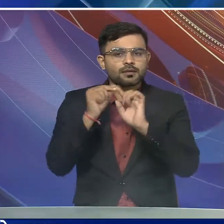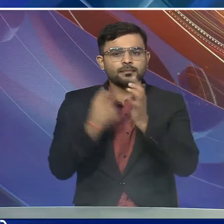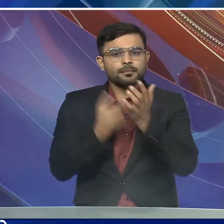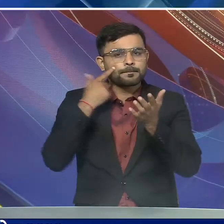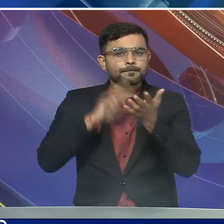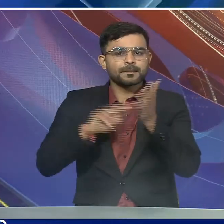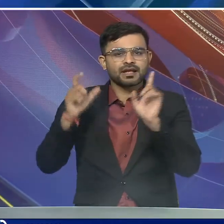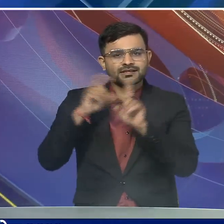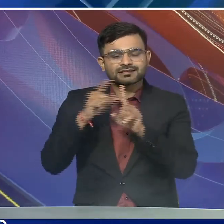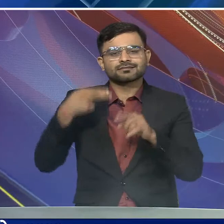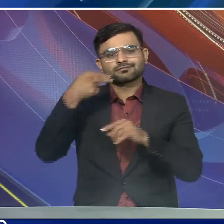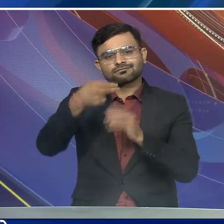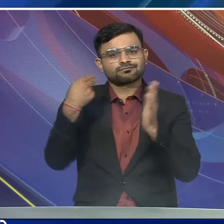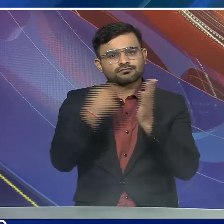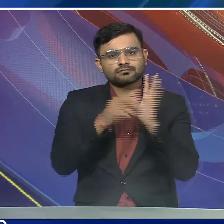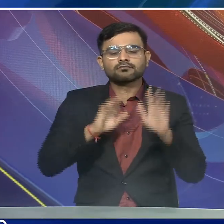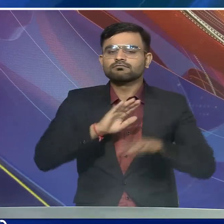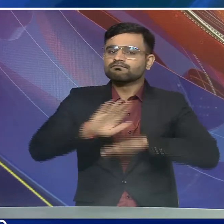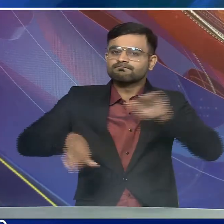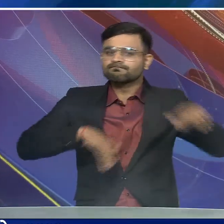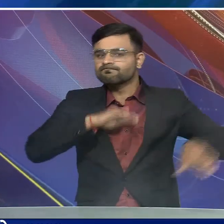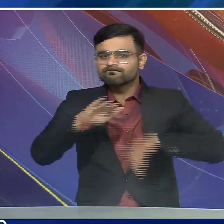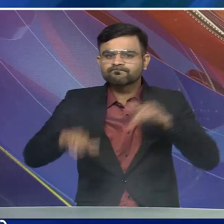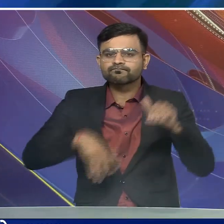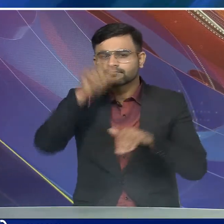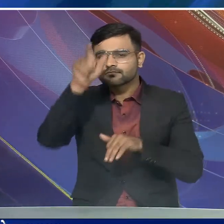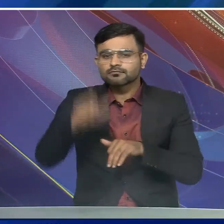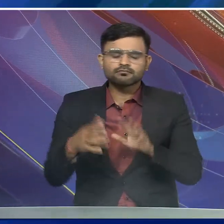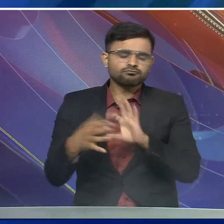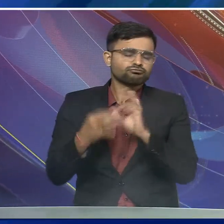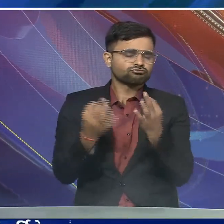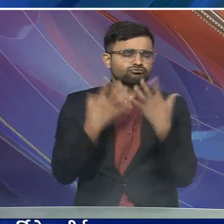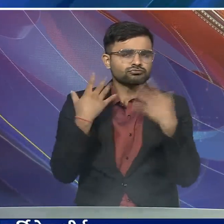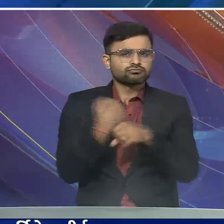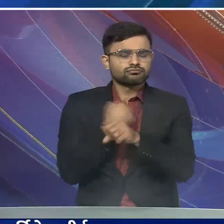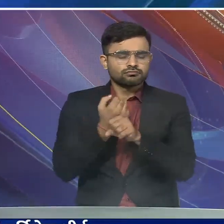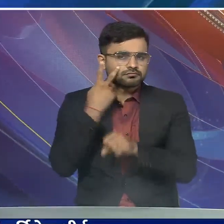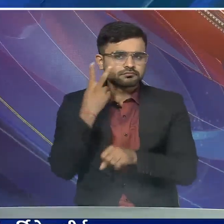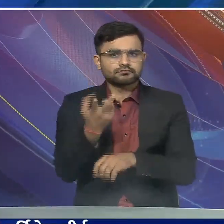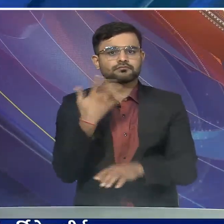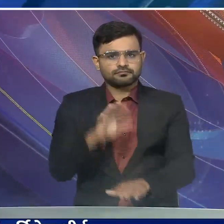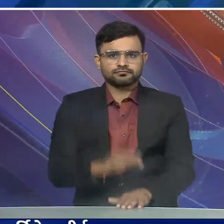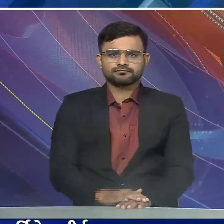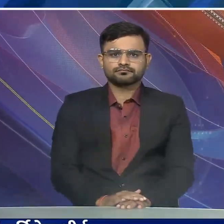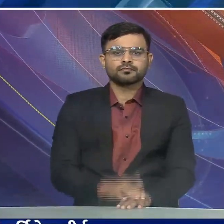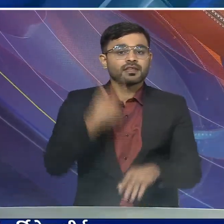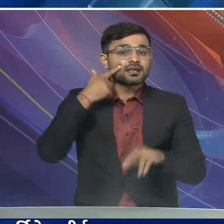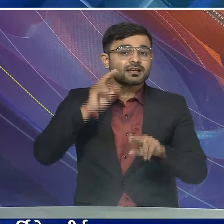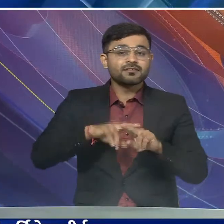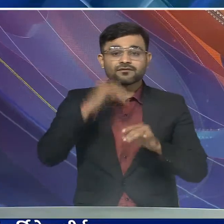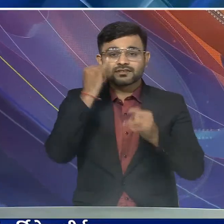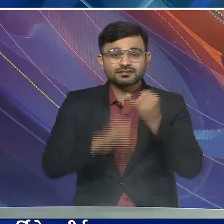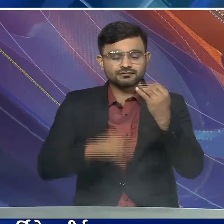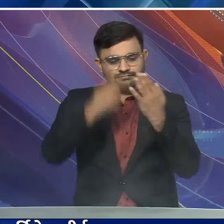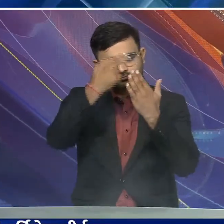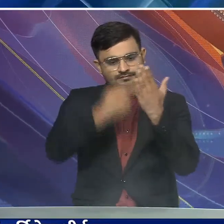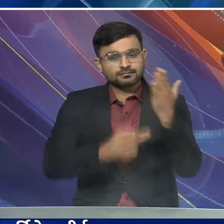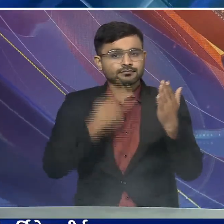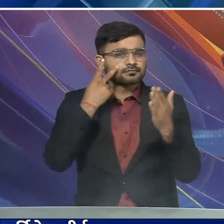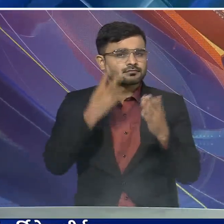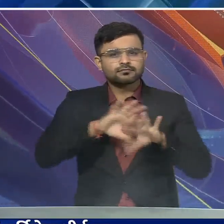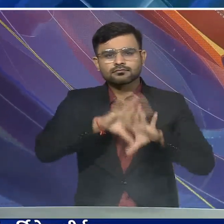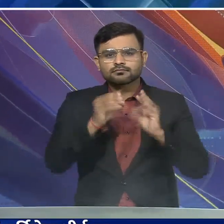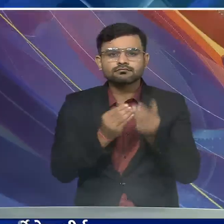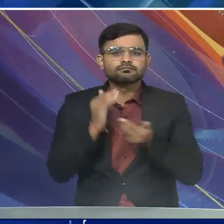नाम रहा तैराकी में एक बार फिर मानव पटेल का शानदार प्रदर्शन देखने को मिला अगर अंक तालिका पर नजर डालें तो